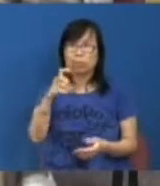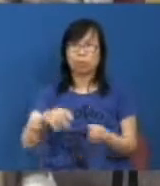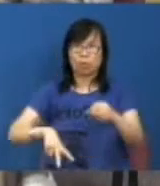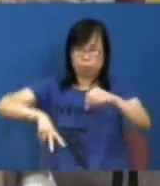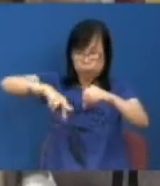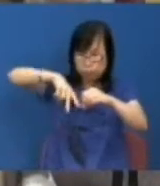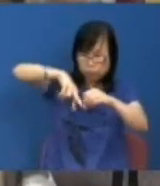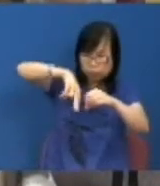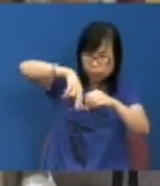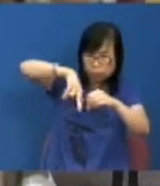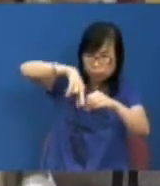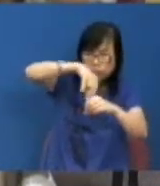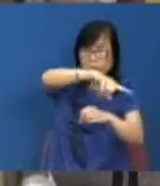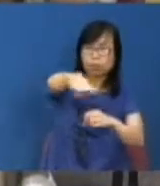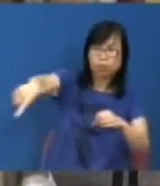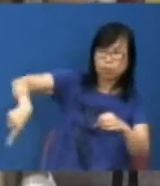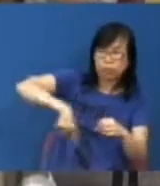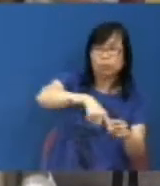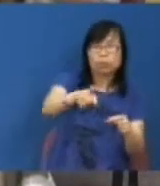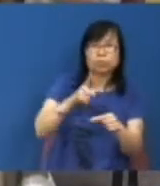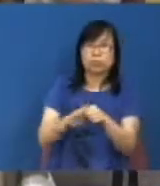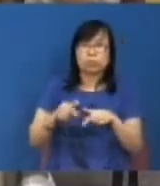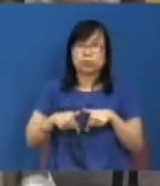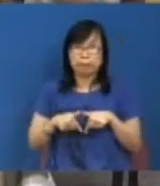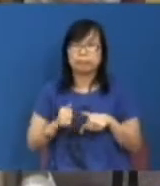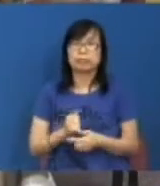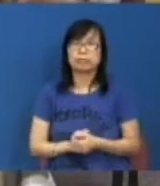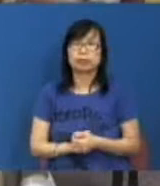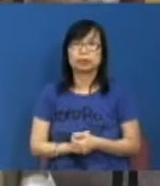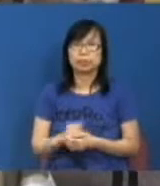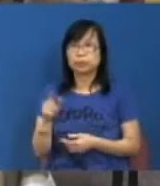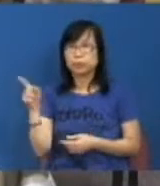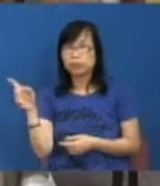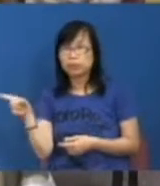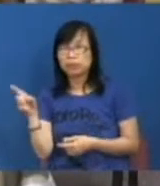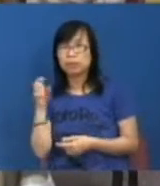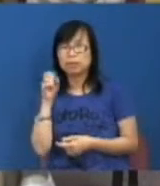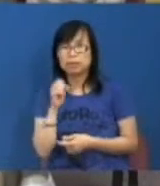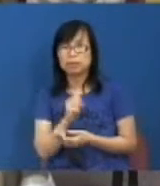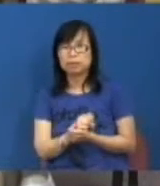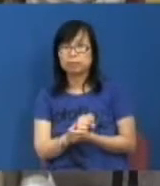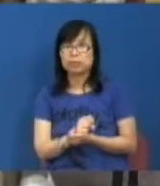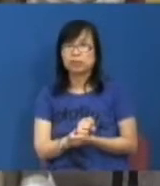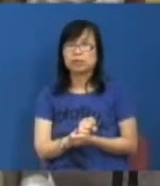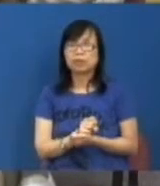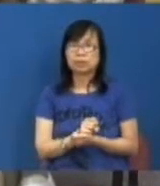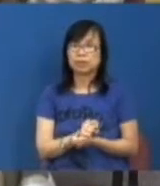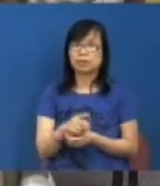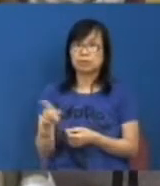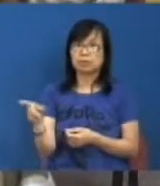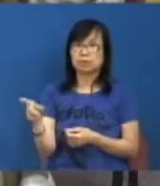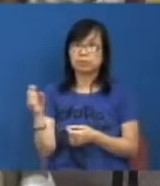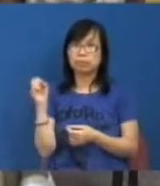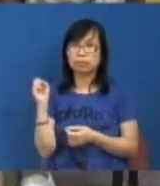場訓練足球嘅中心。咁如果佢哋咧亦都會係一個即係 sort of like eco life 嘅一